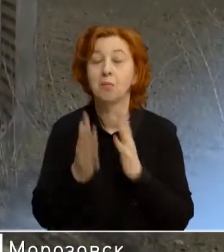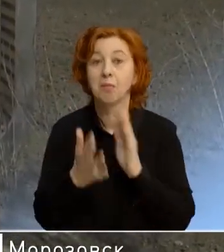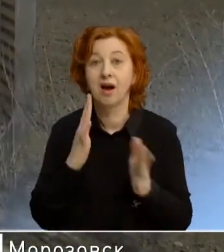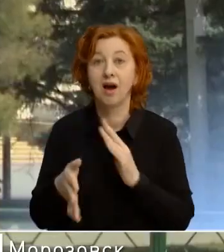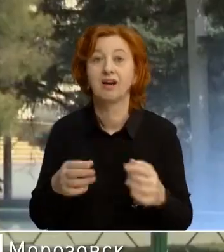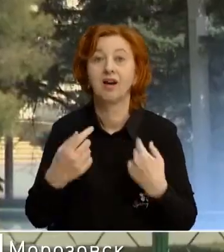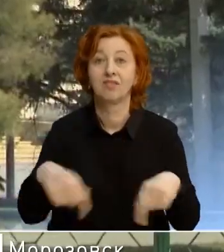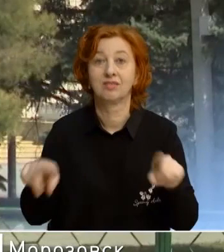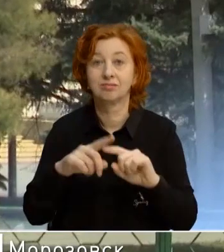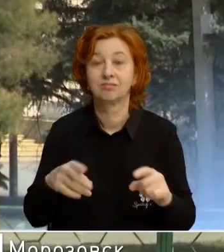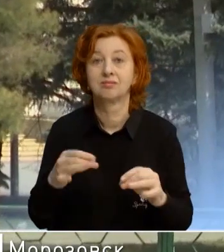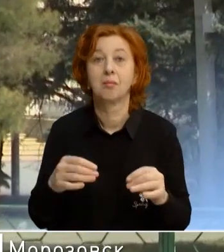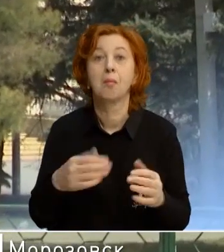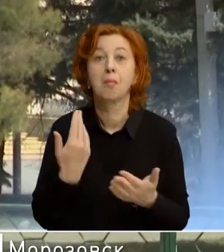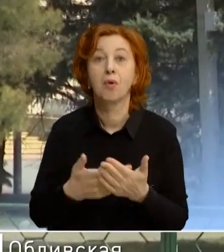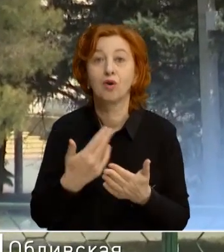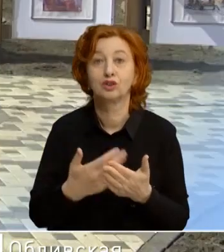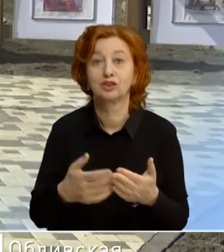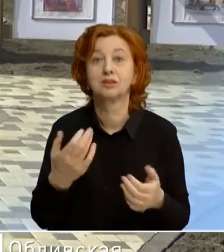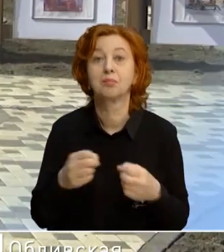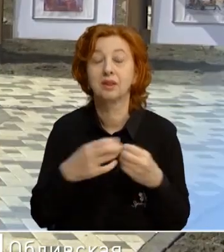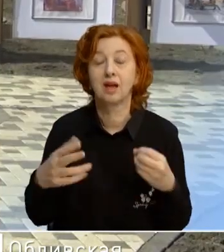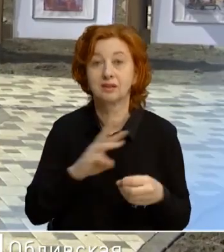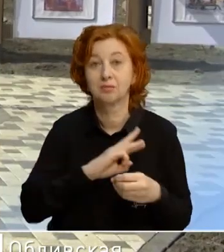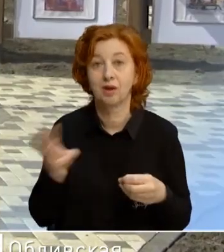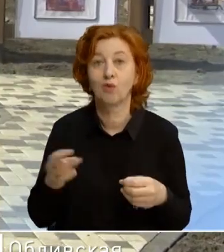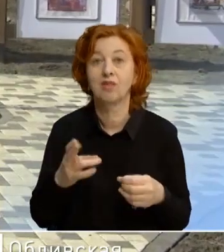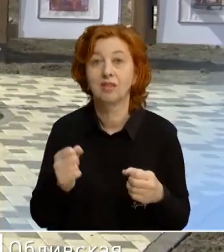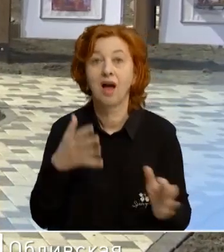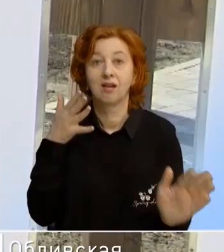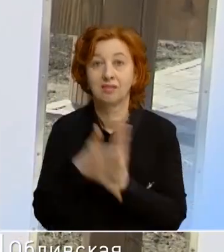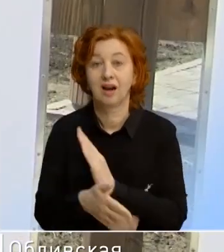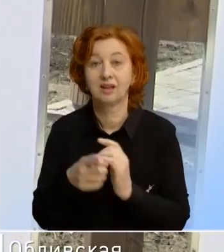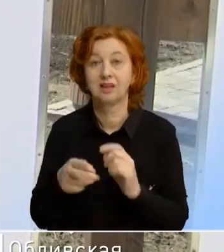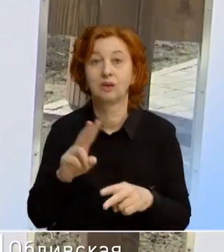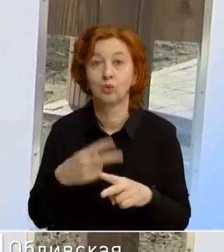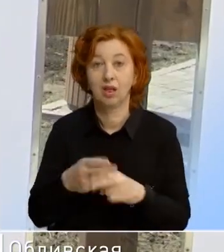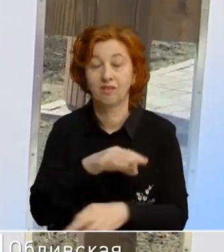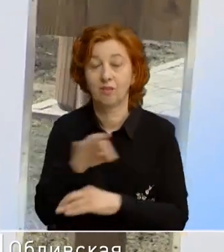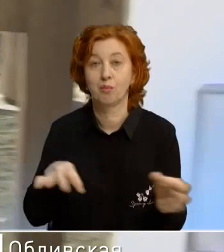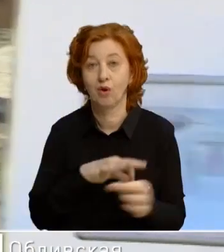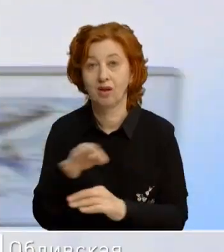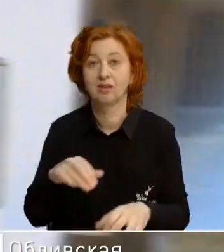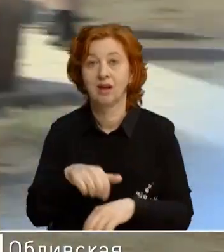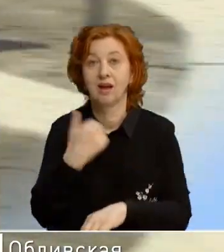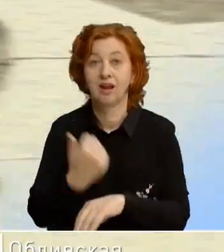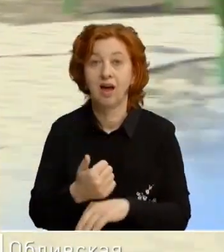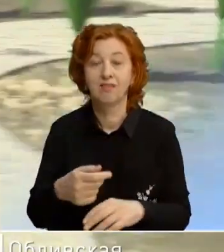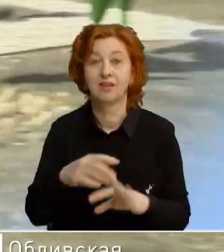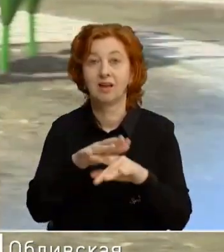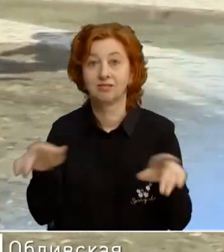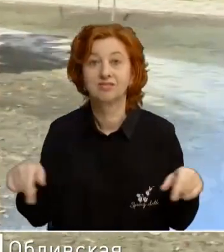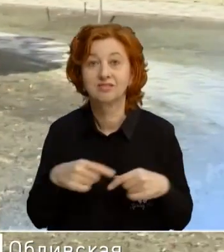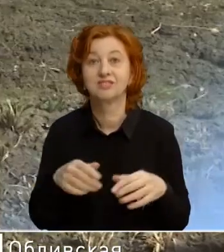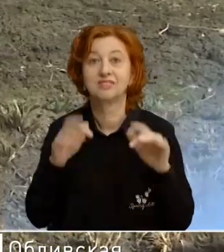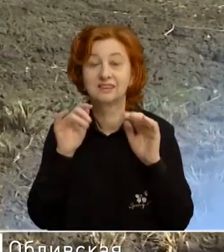В декабре объект сдали. Почти 15 миллионов потрачено на реализацию проекта. Главное украшение – художественная зона с